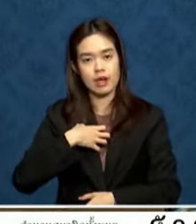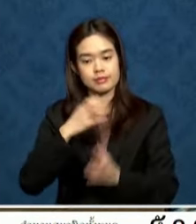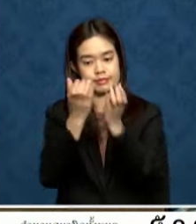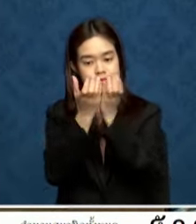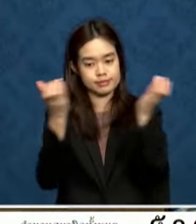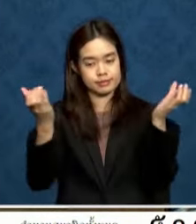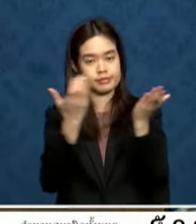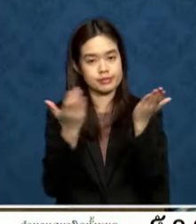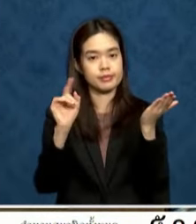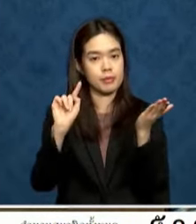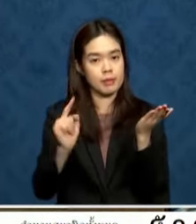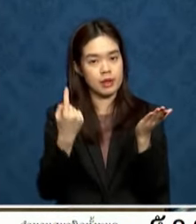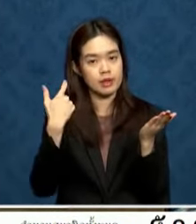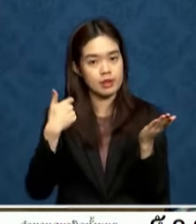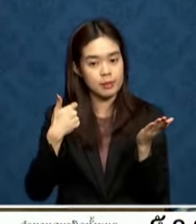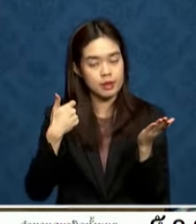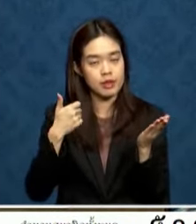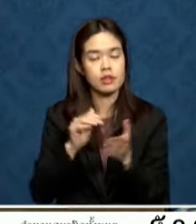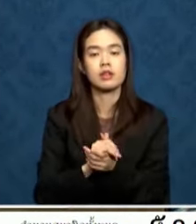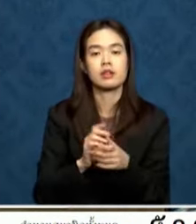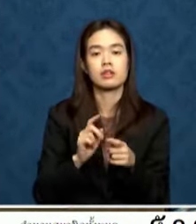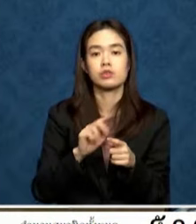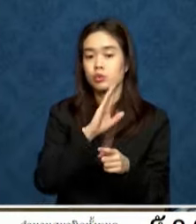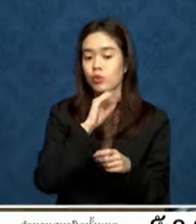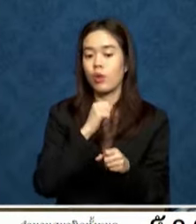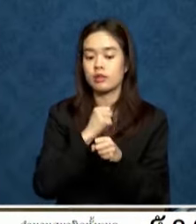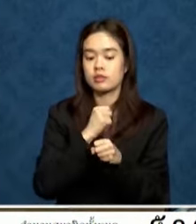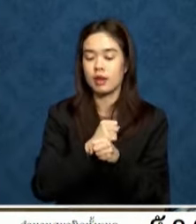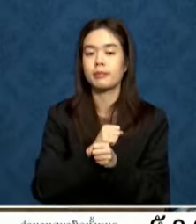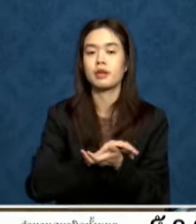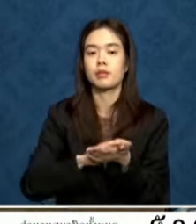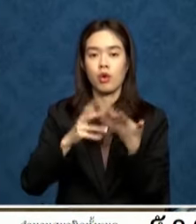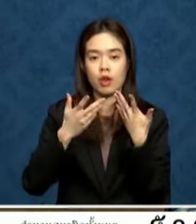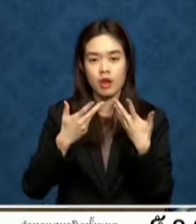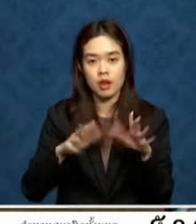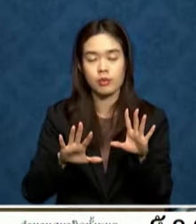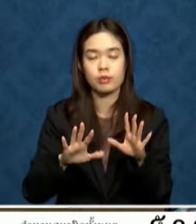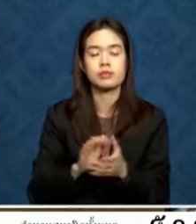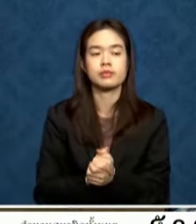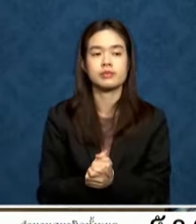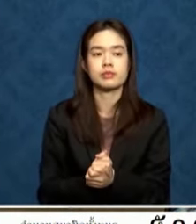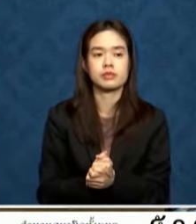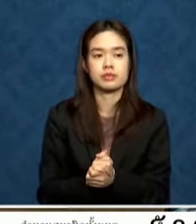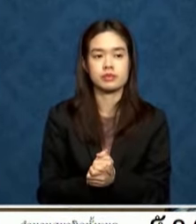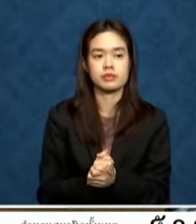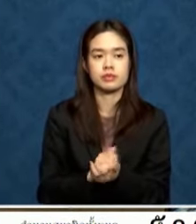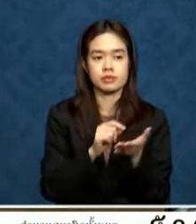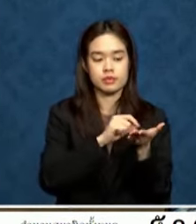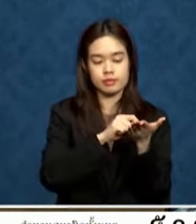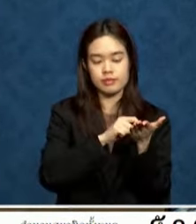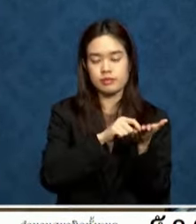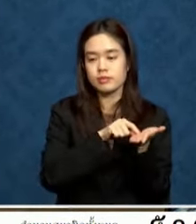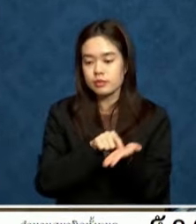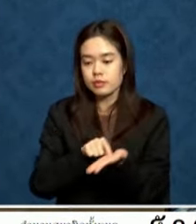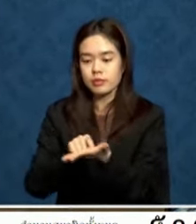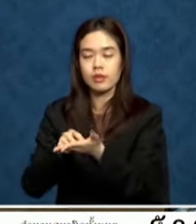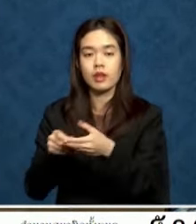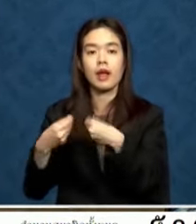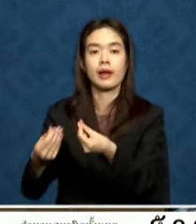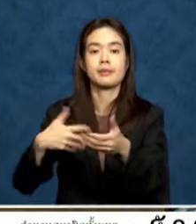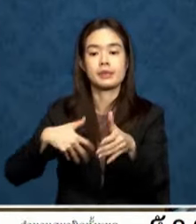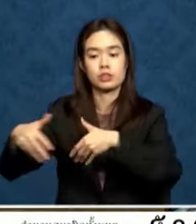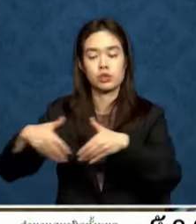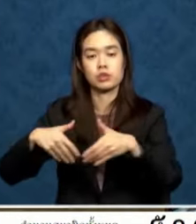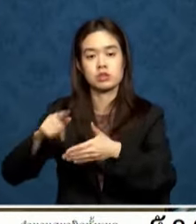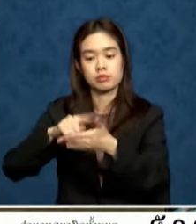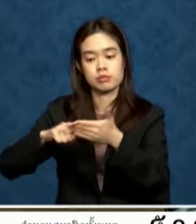ฉบับใหม่หรือไม่เมื่อจัดทำเสร็จร่างเสร็จแล้วต้องให้ประชาชนลงประชามติเห็นชอบหรือไม่เห็นชอบ